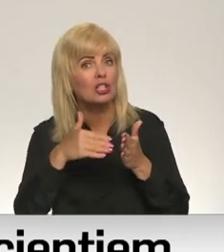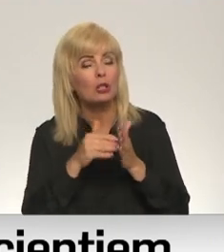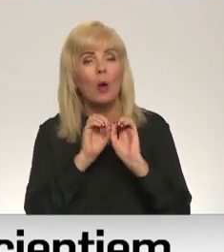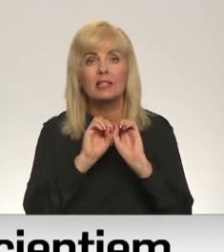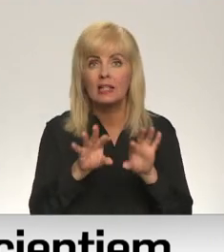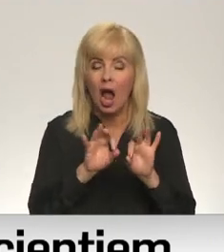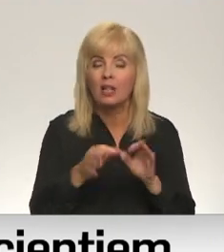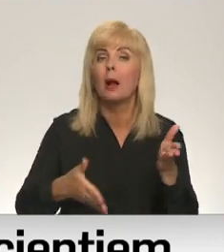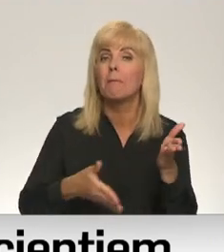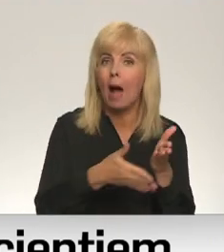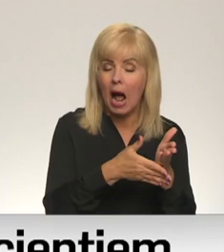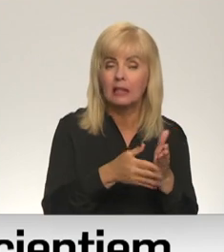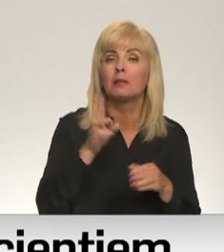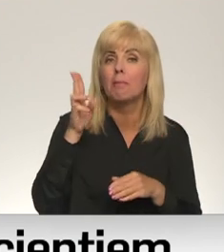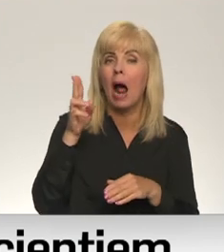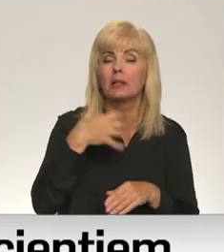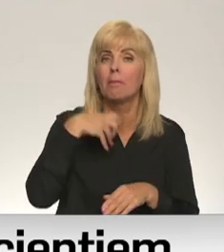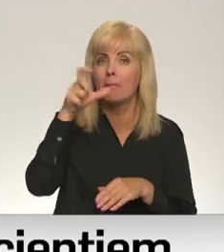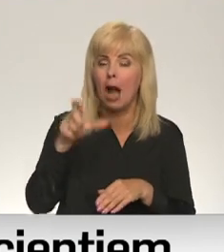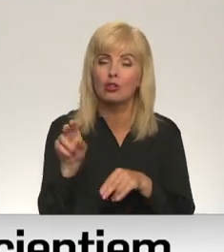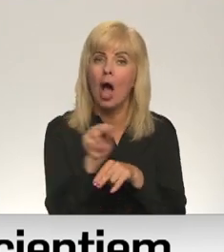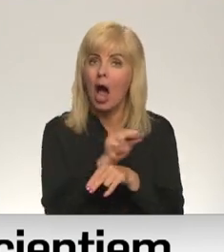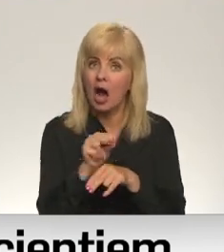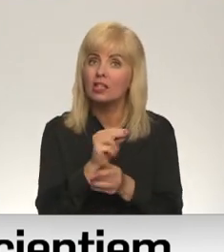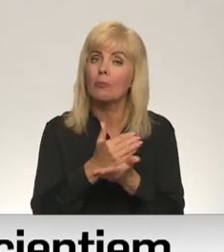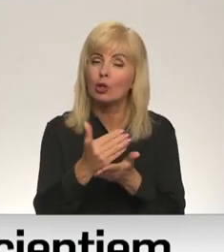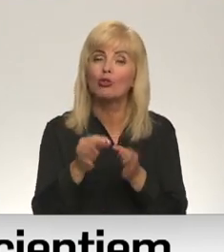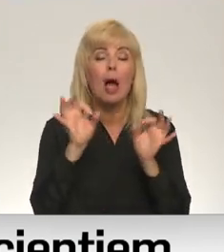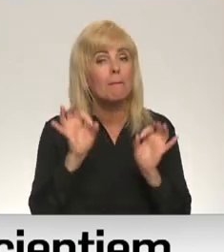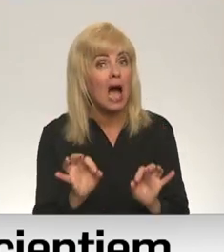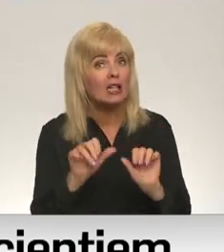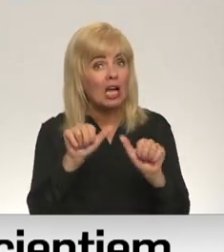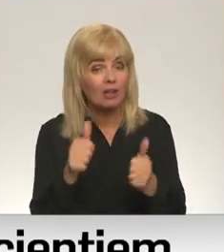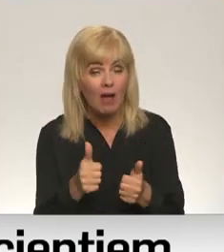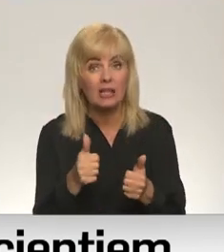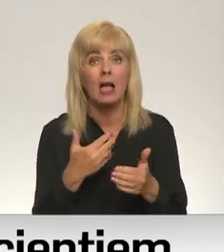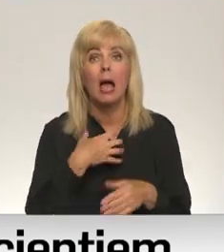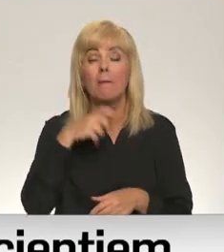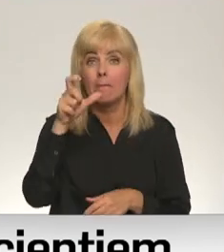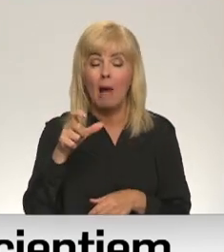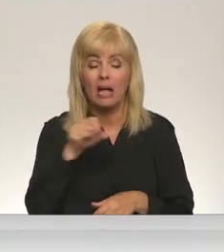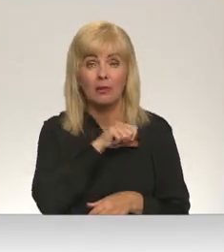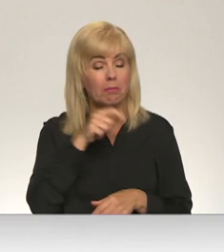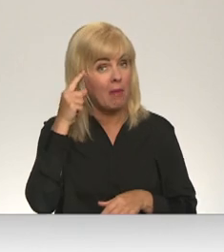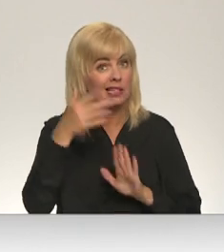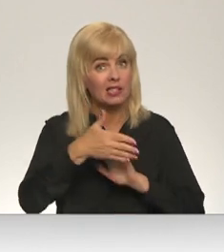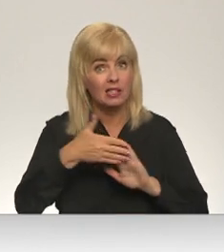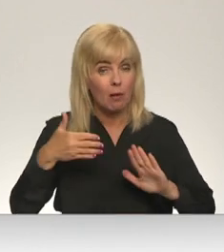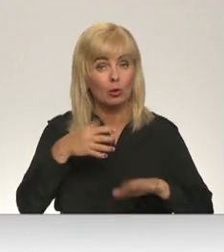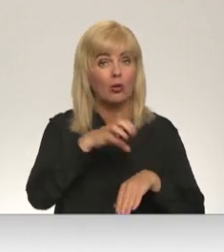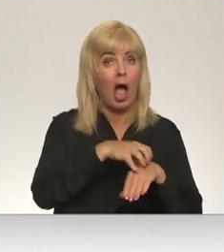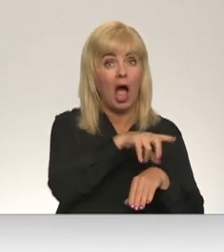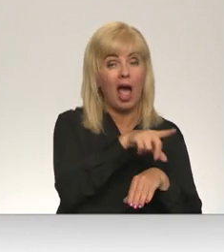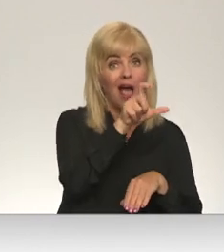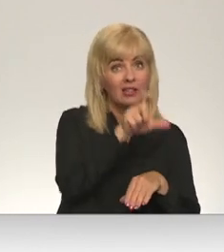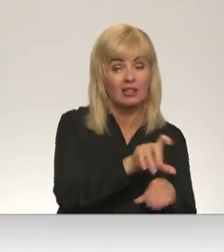skaidrošana palīdzējusi pārliecināt pacientu par ārstniecības turpināšanu pareizā veidā. Ja pacients saprot, ko viņam ārsts ir izstāstījis un ko